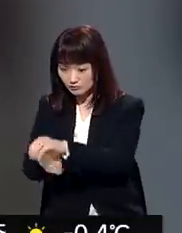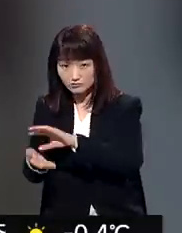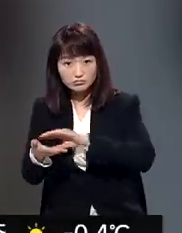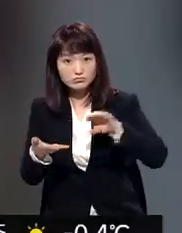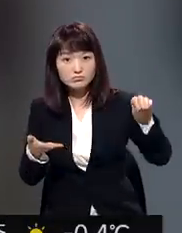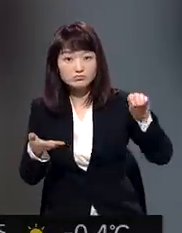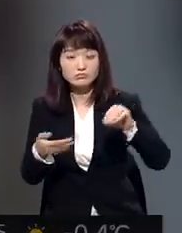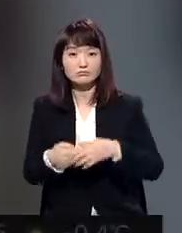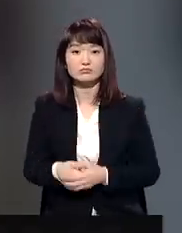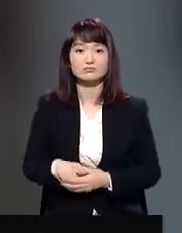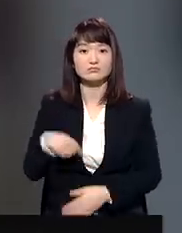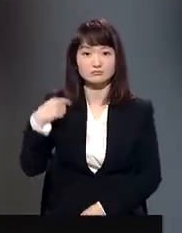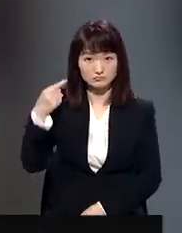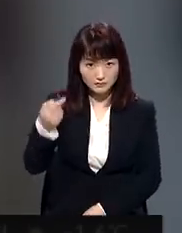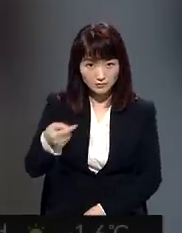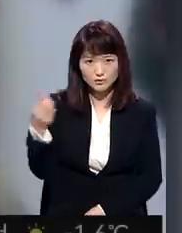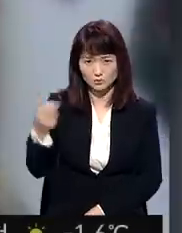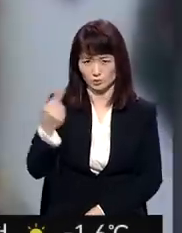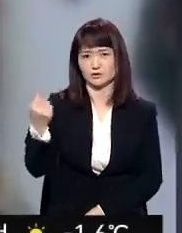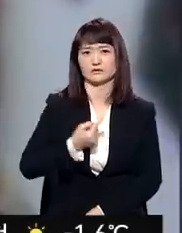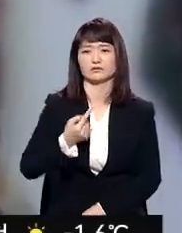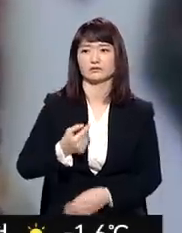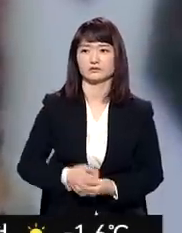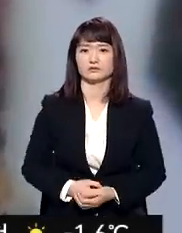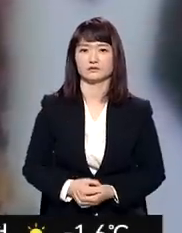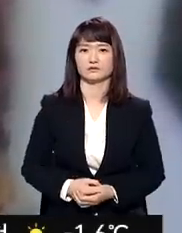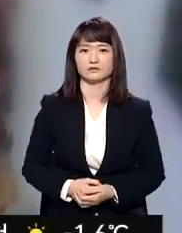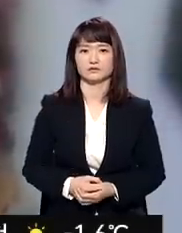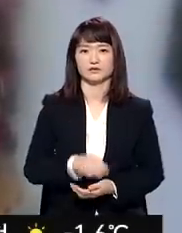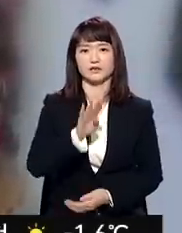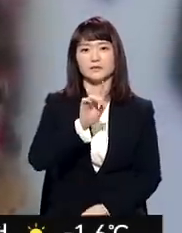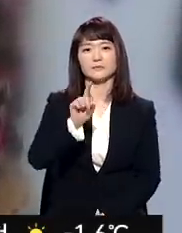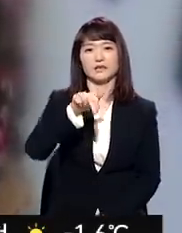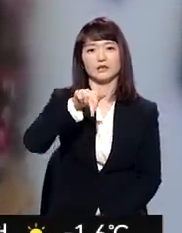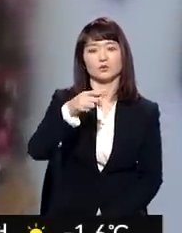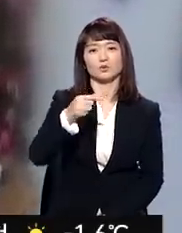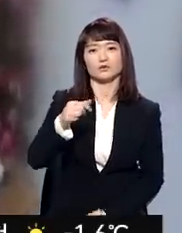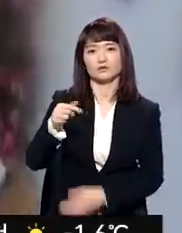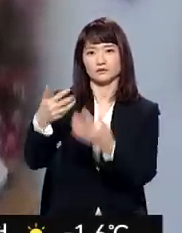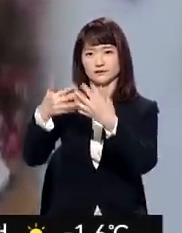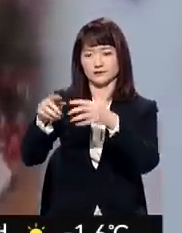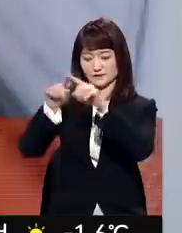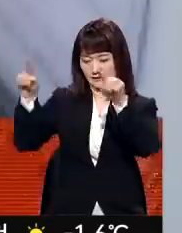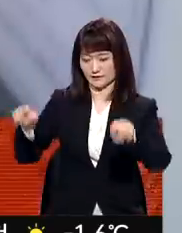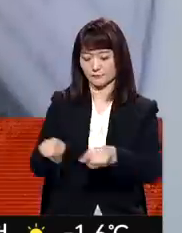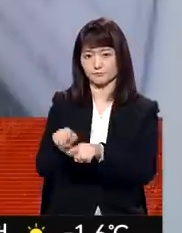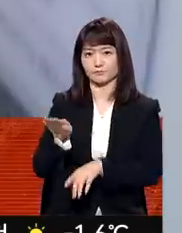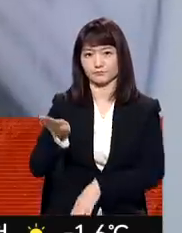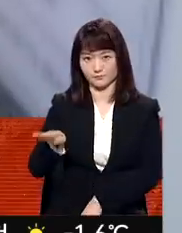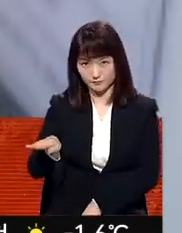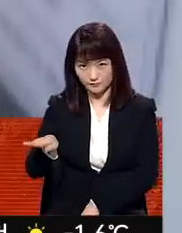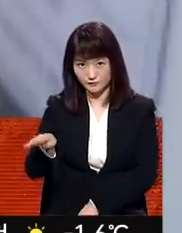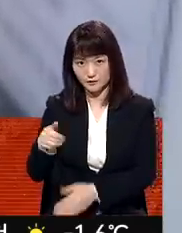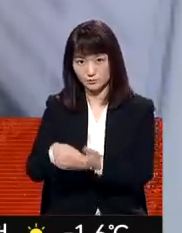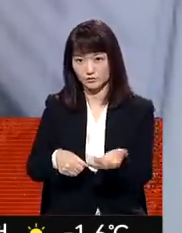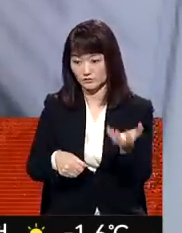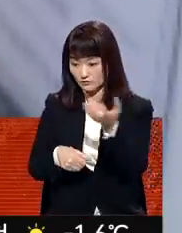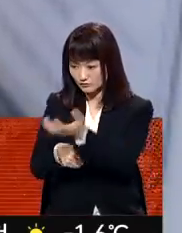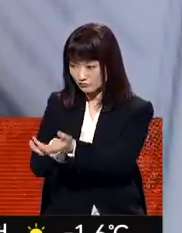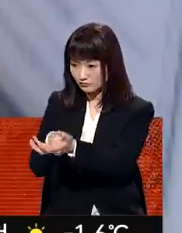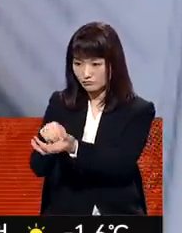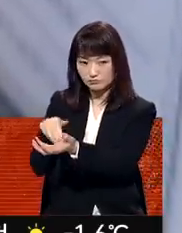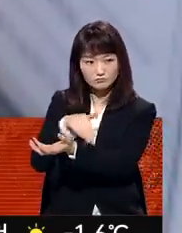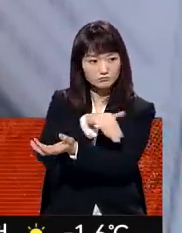자 그런데 다음날 또 등장 저렇게 바코드 찍고 물건 담고 있고 자 주변을 두리번